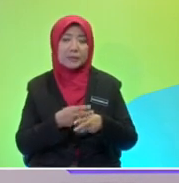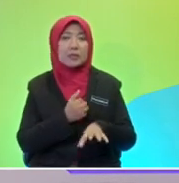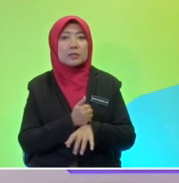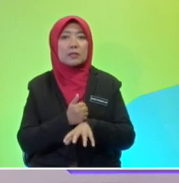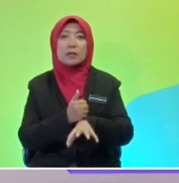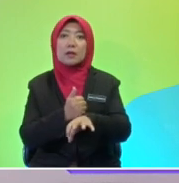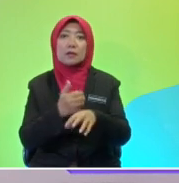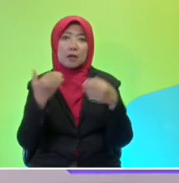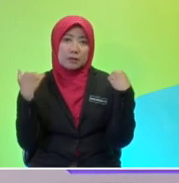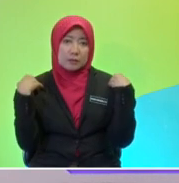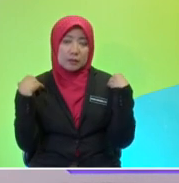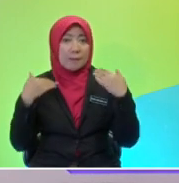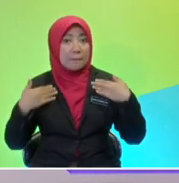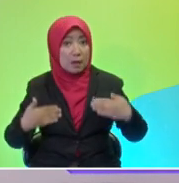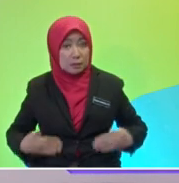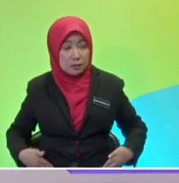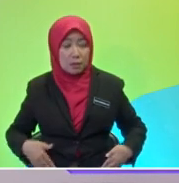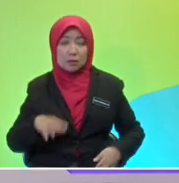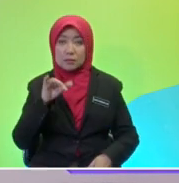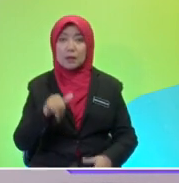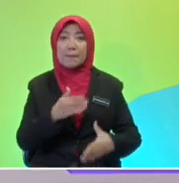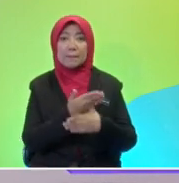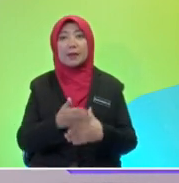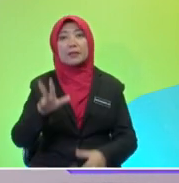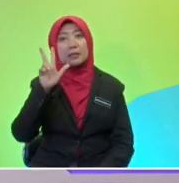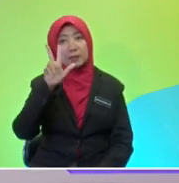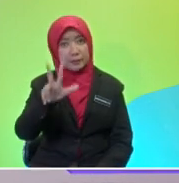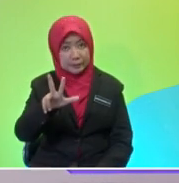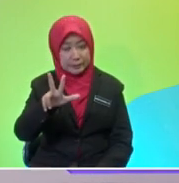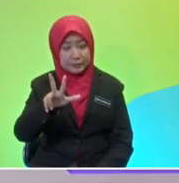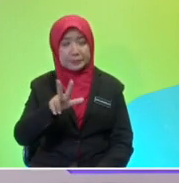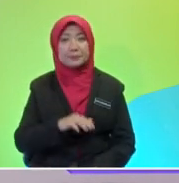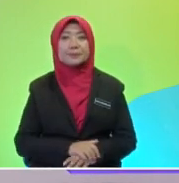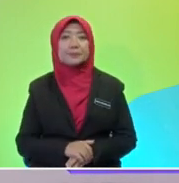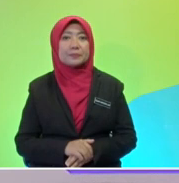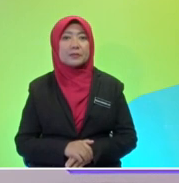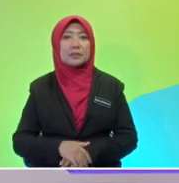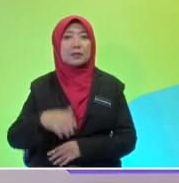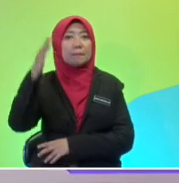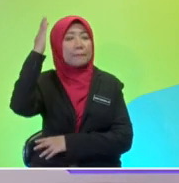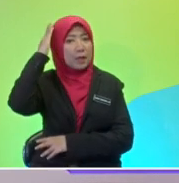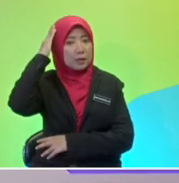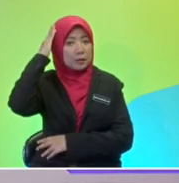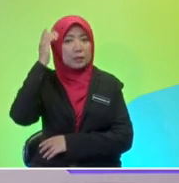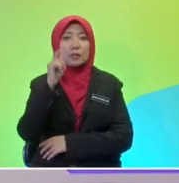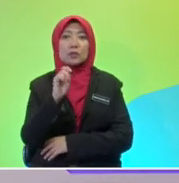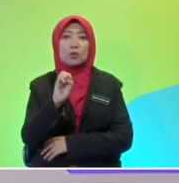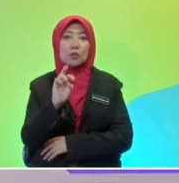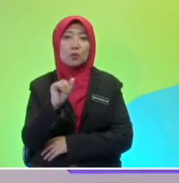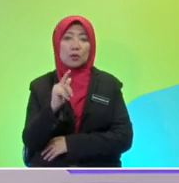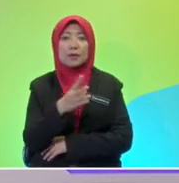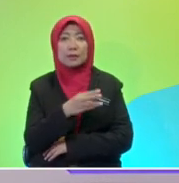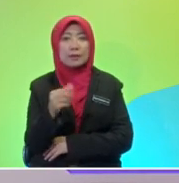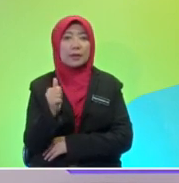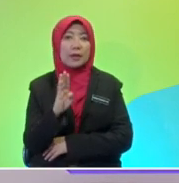mempunyai anggota badan yang terbagi kepada tiga anggota badan utama yaitu kepala thora abdomen